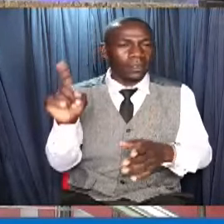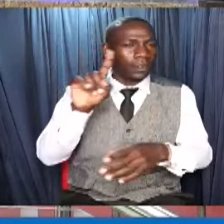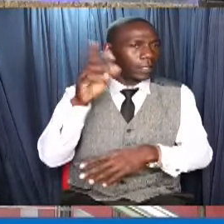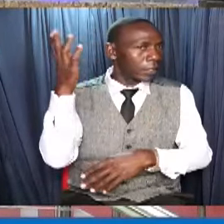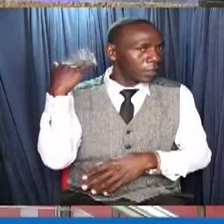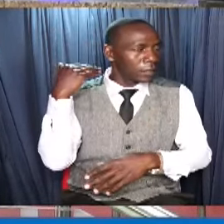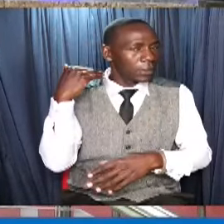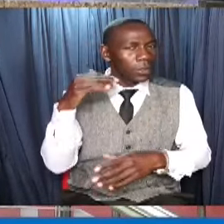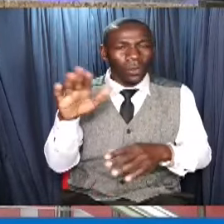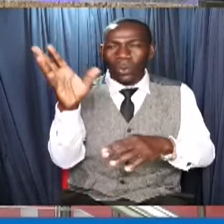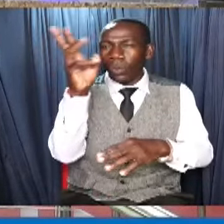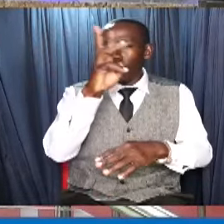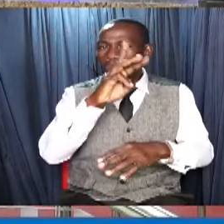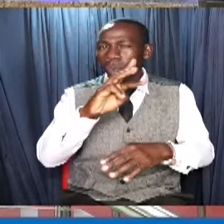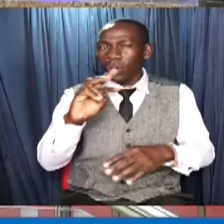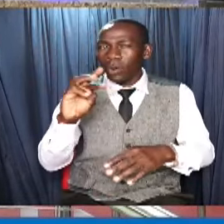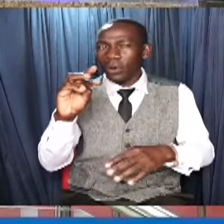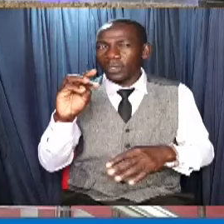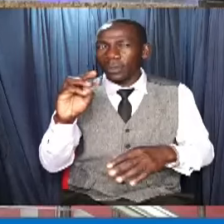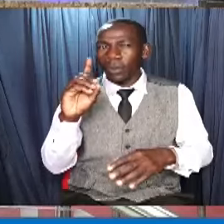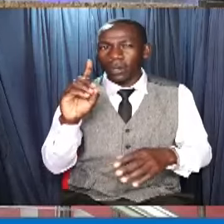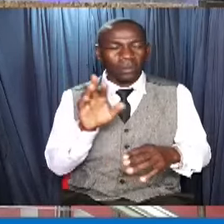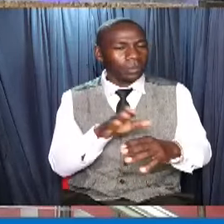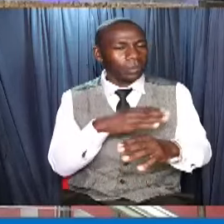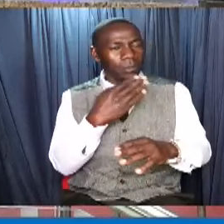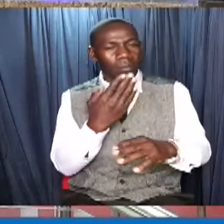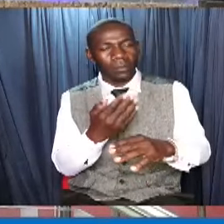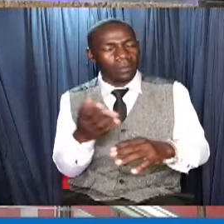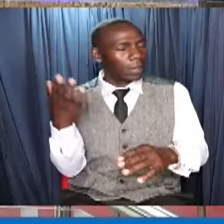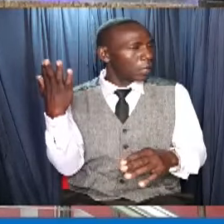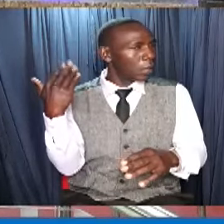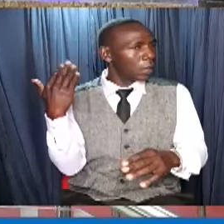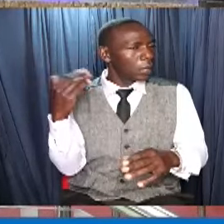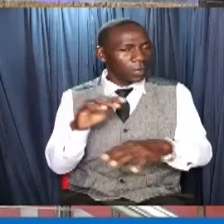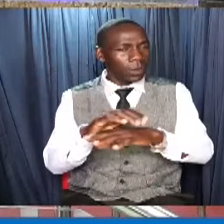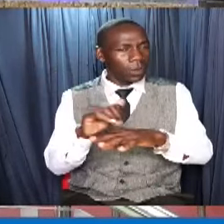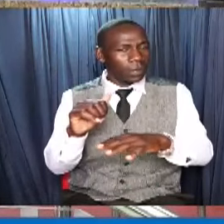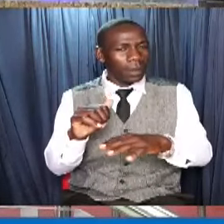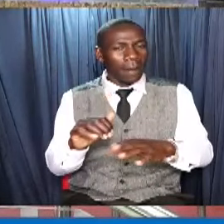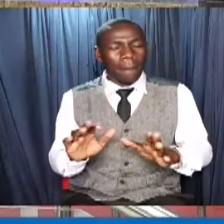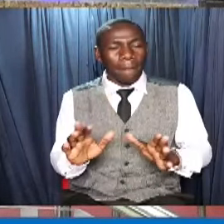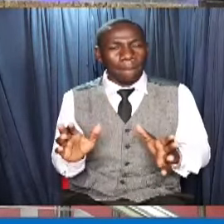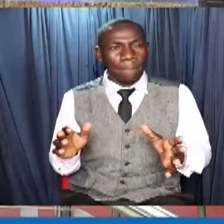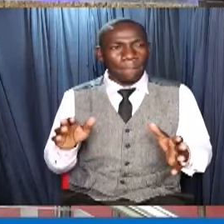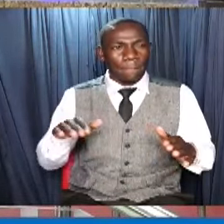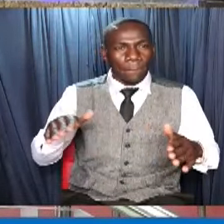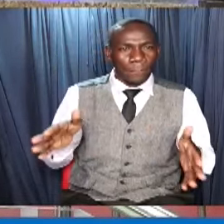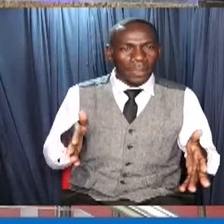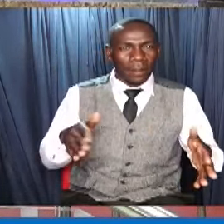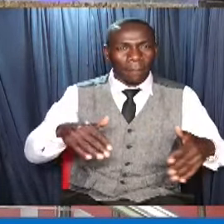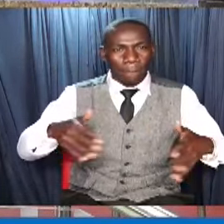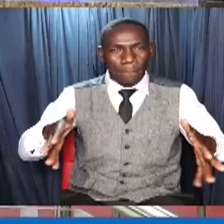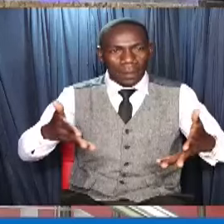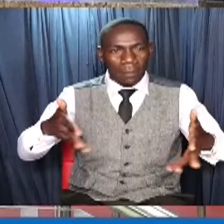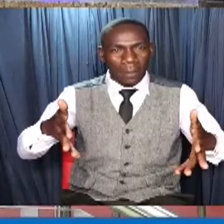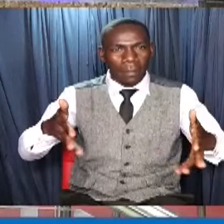days. Zilikuwa ni kulikuwa na wimbo umevuma siku hizo. There was a very good song by then. Unaitwa bumping. Called bumping.